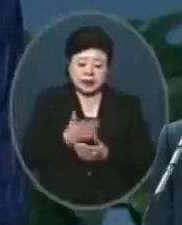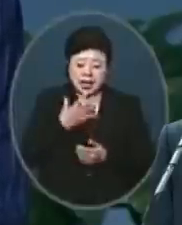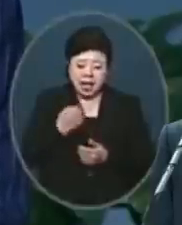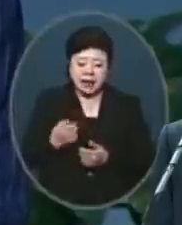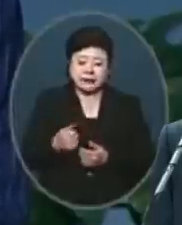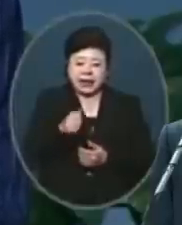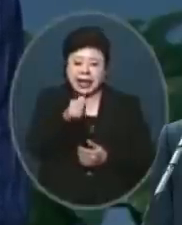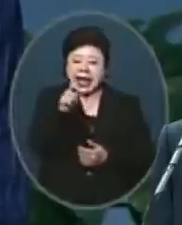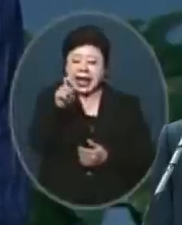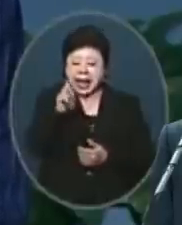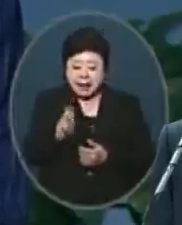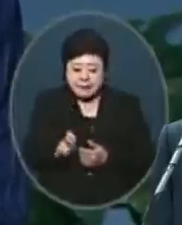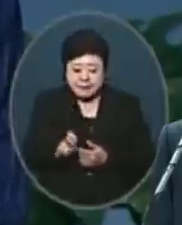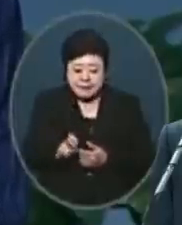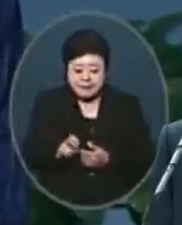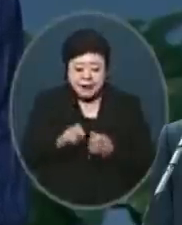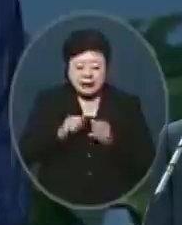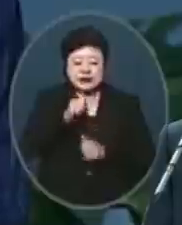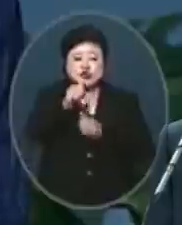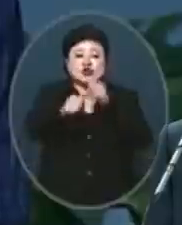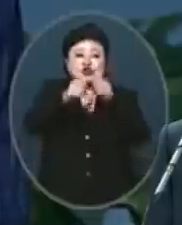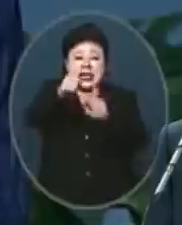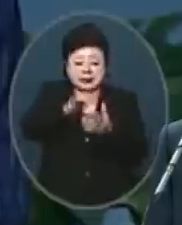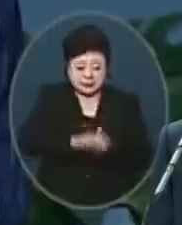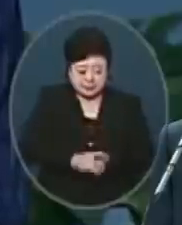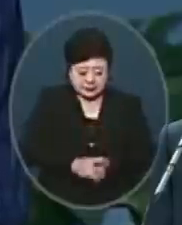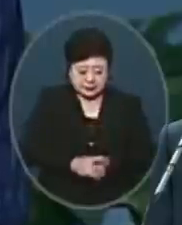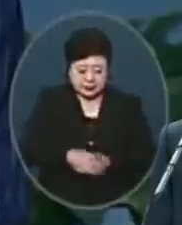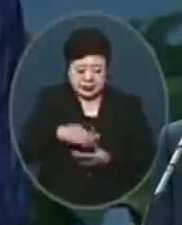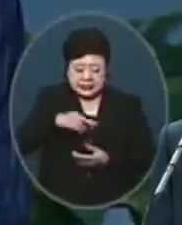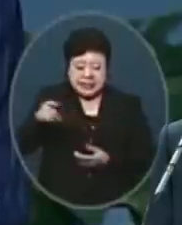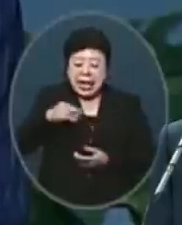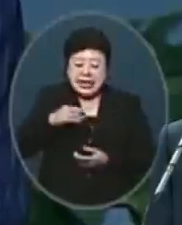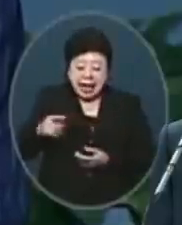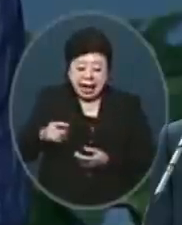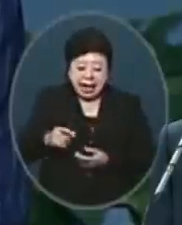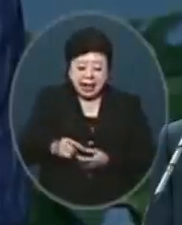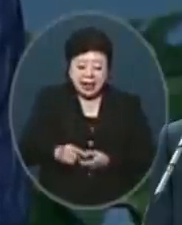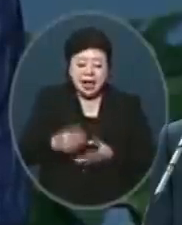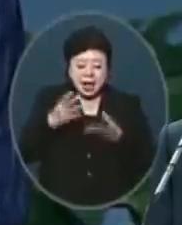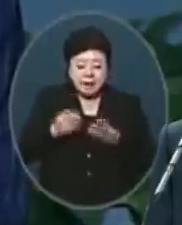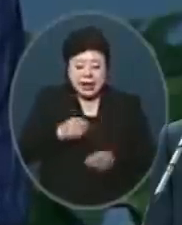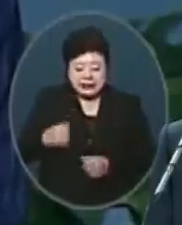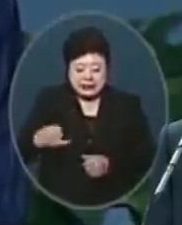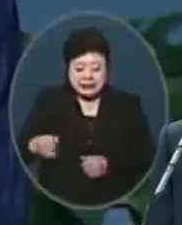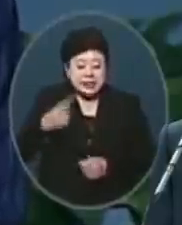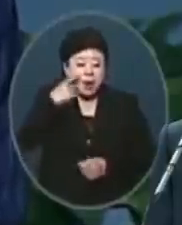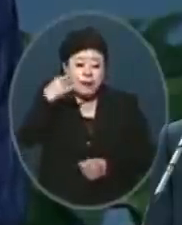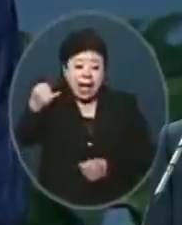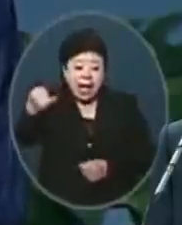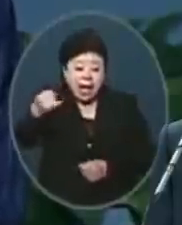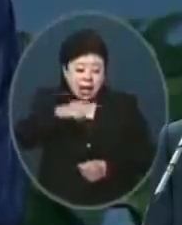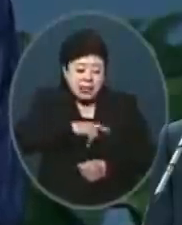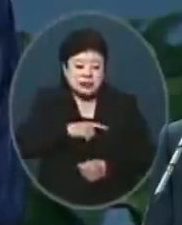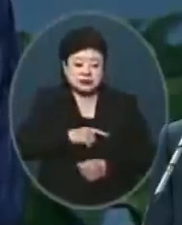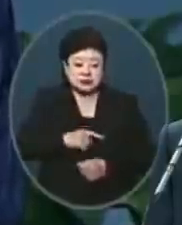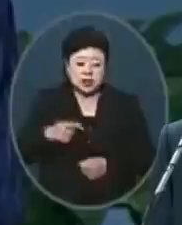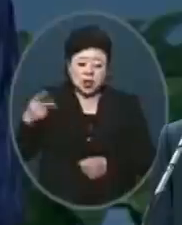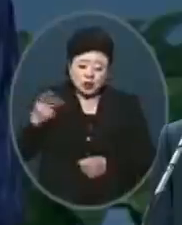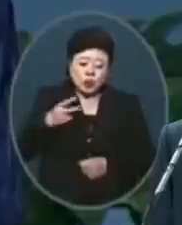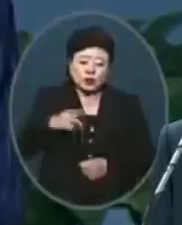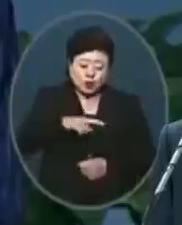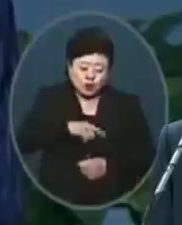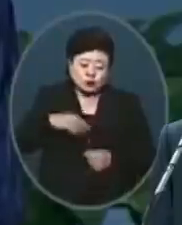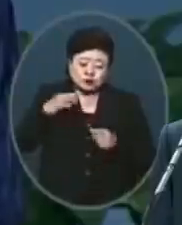아브라함 많은 민족의 조상이여, 사라 많은 자식의 어미여, 자꾸